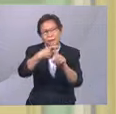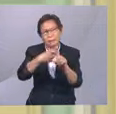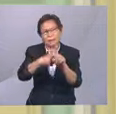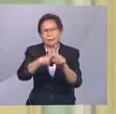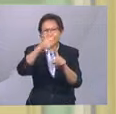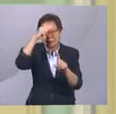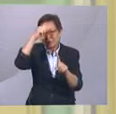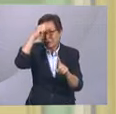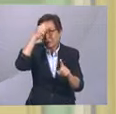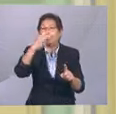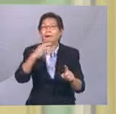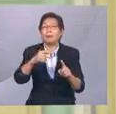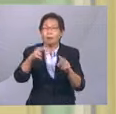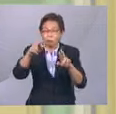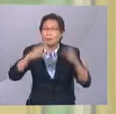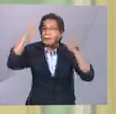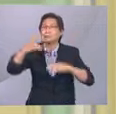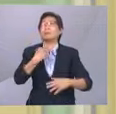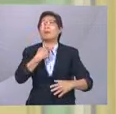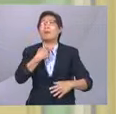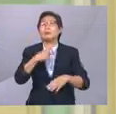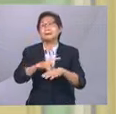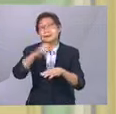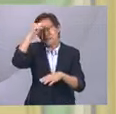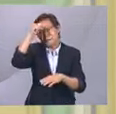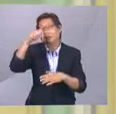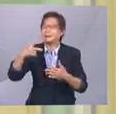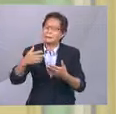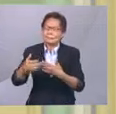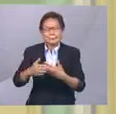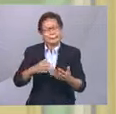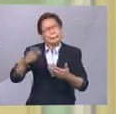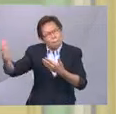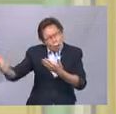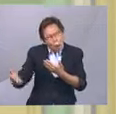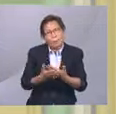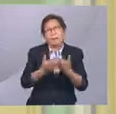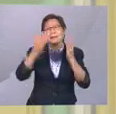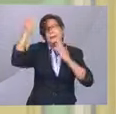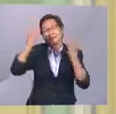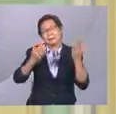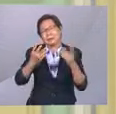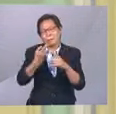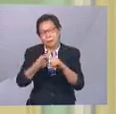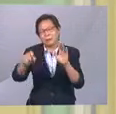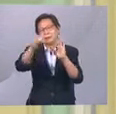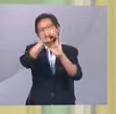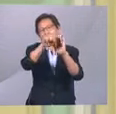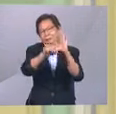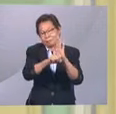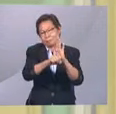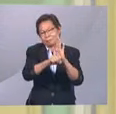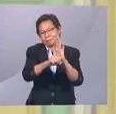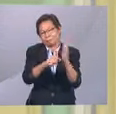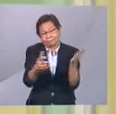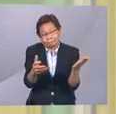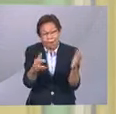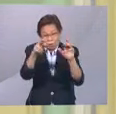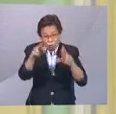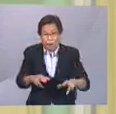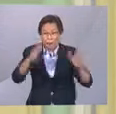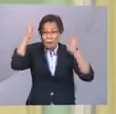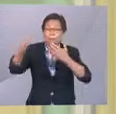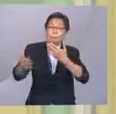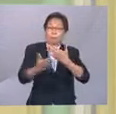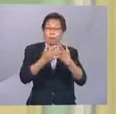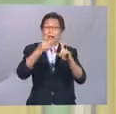yang terkandung kita juga membawa mereka pulang ya tetapi syaratnya mana-mana rakyat kita